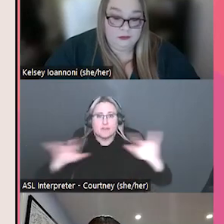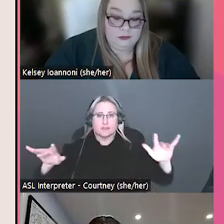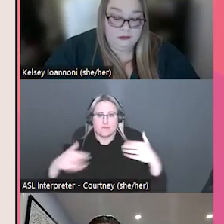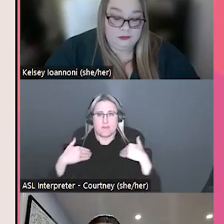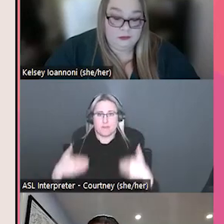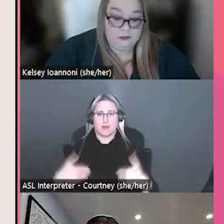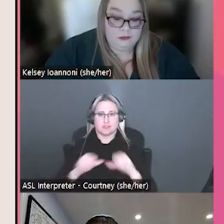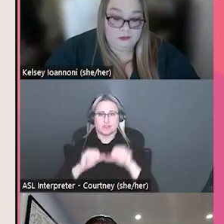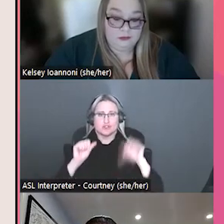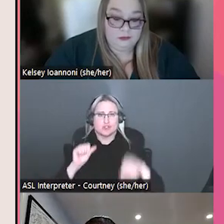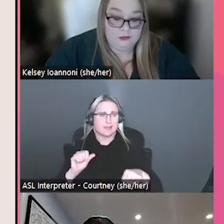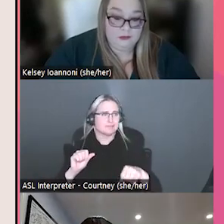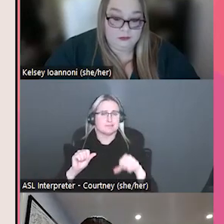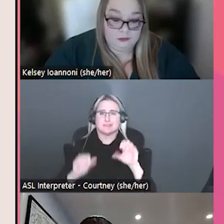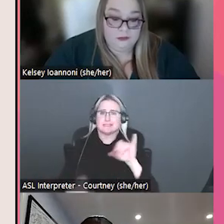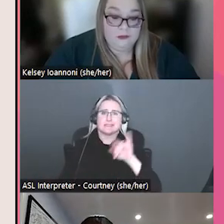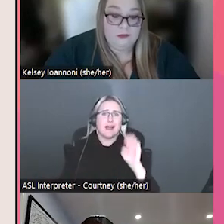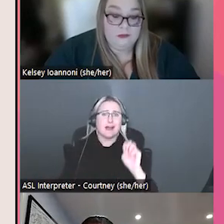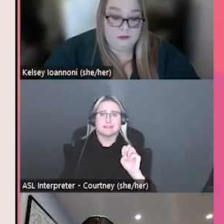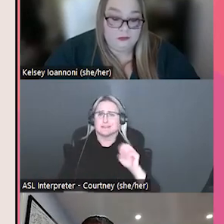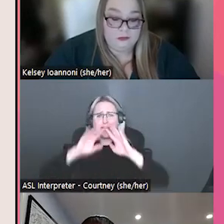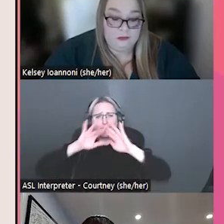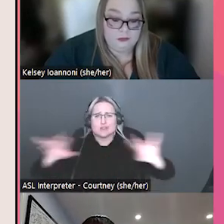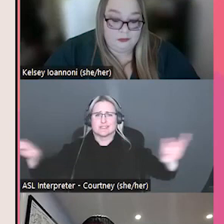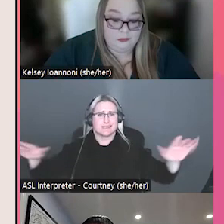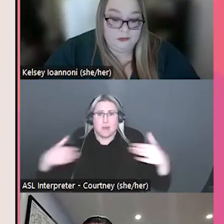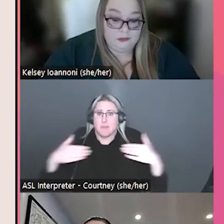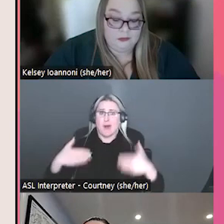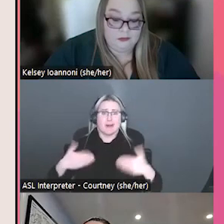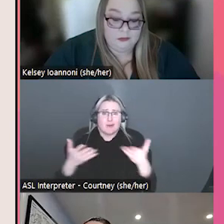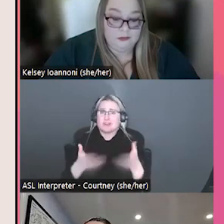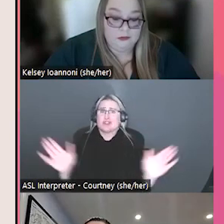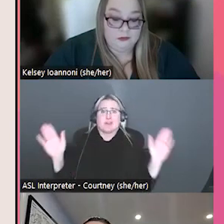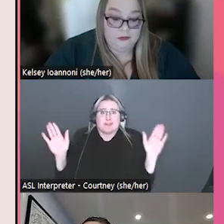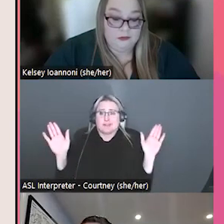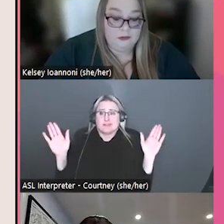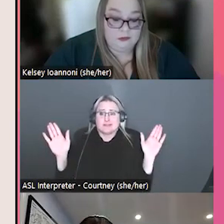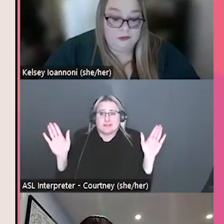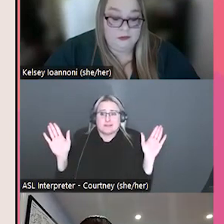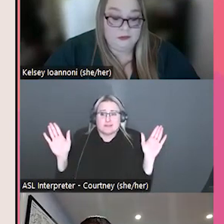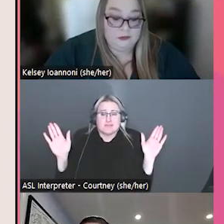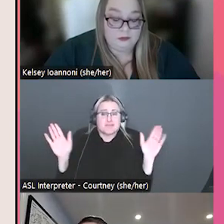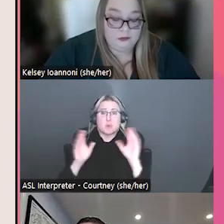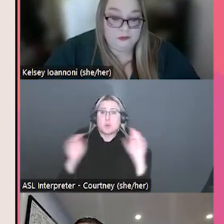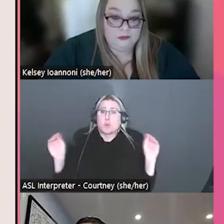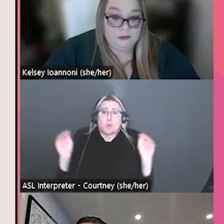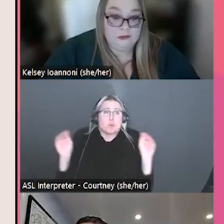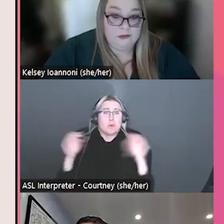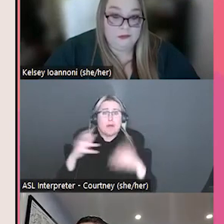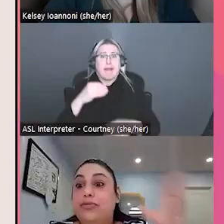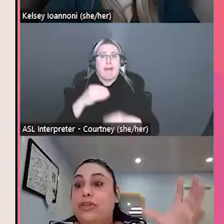mettre plutôt l'accent sur la diversité des corps, des tailles, de tous les corps en